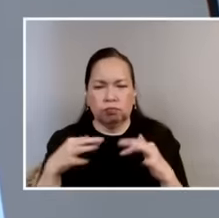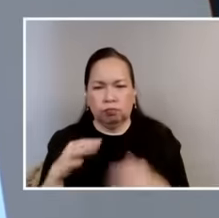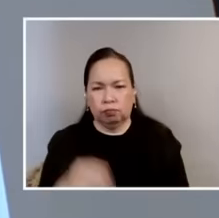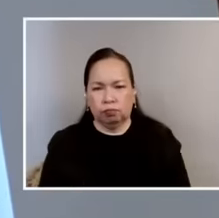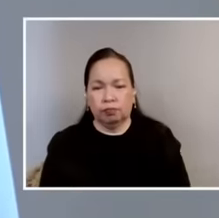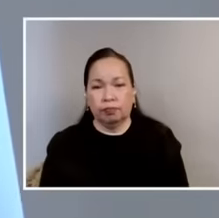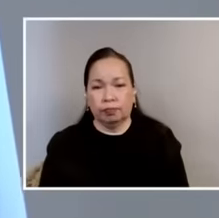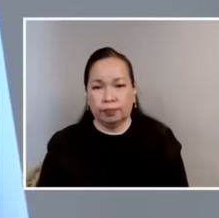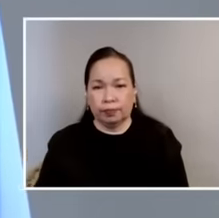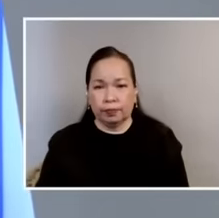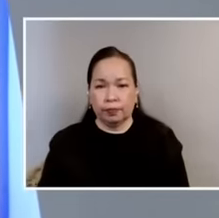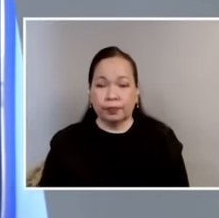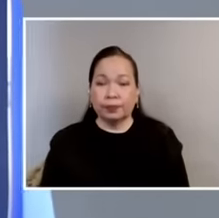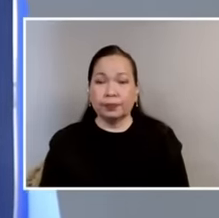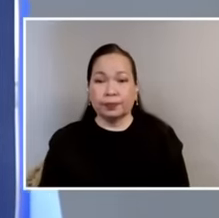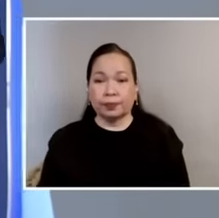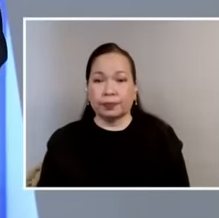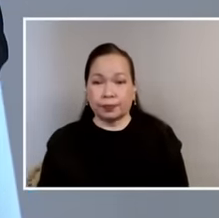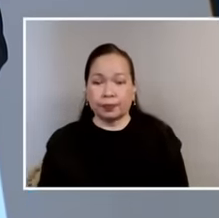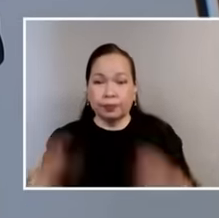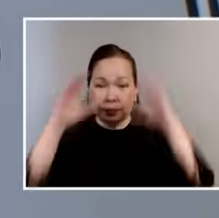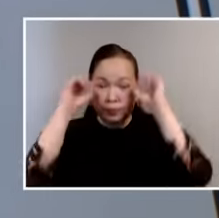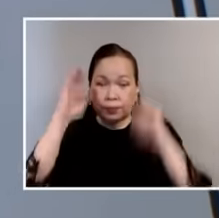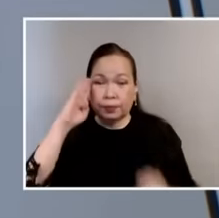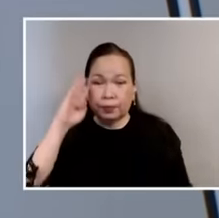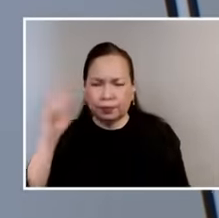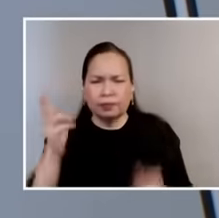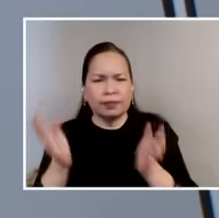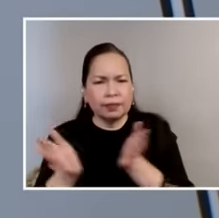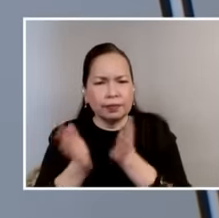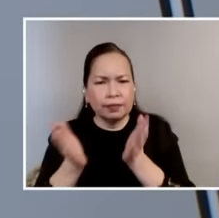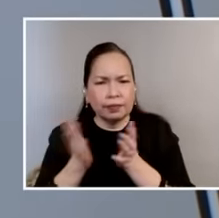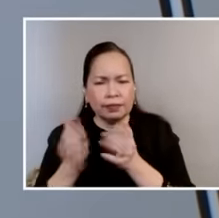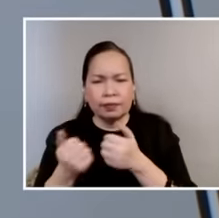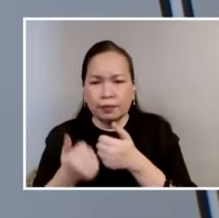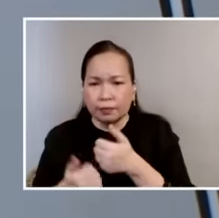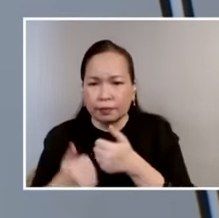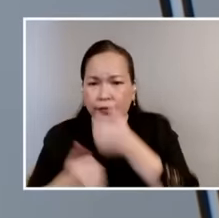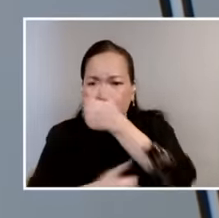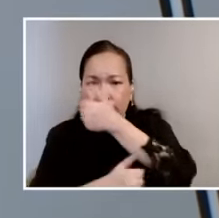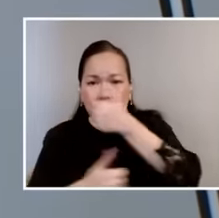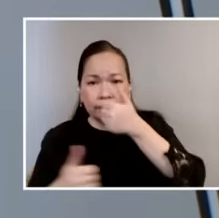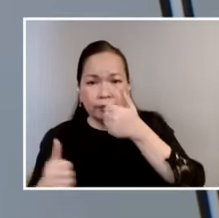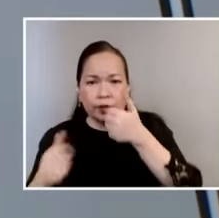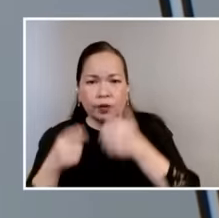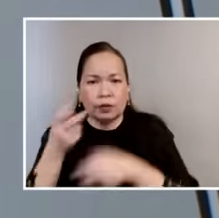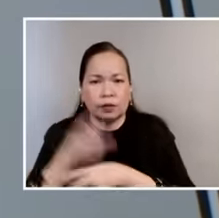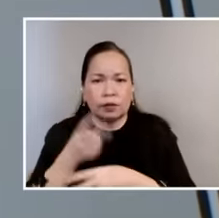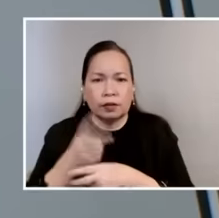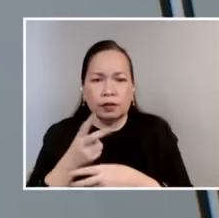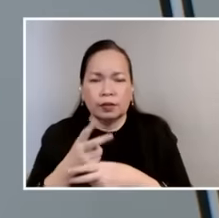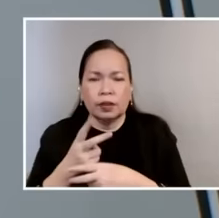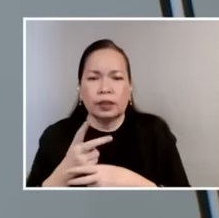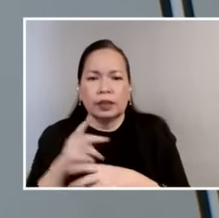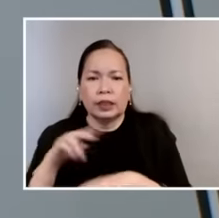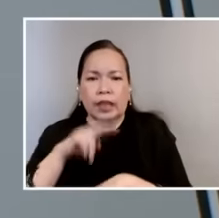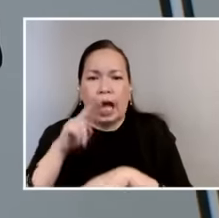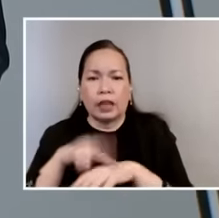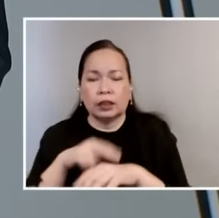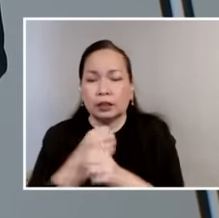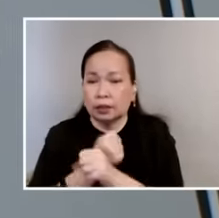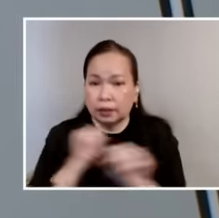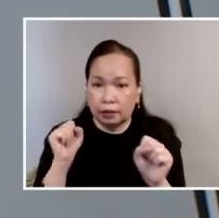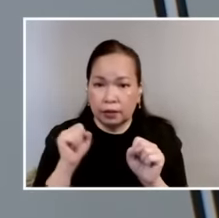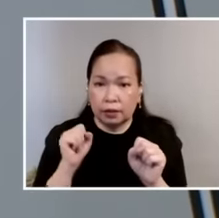Tinimok po ni Pangulong Ferdinand Marcos Jr. ang mga opisyal na nangangasiwa sa pambansang seguridad na repasuhin